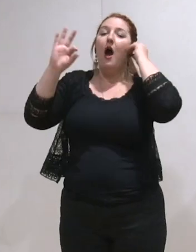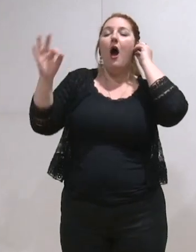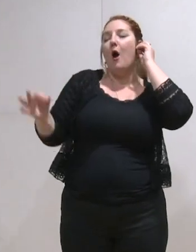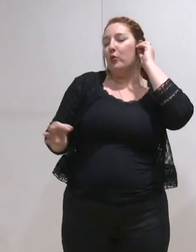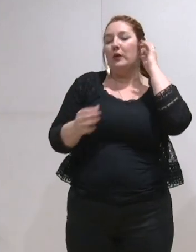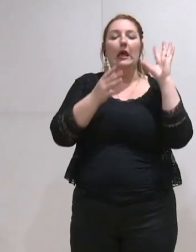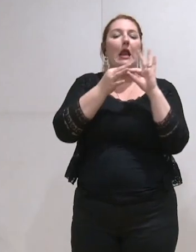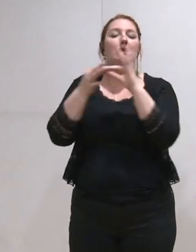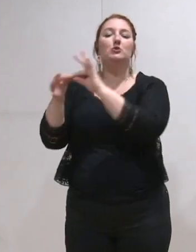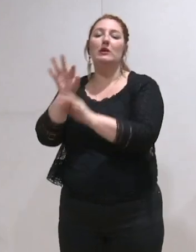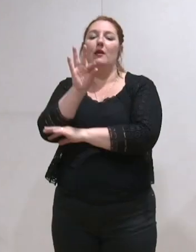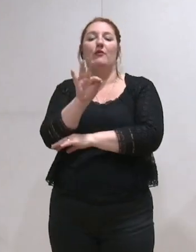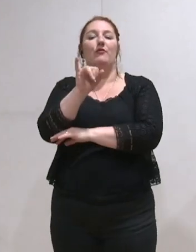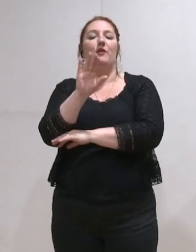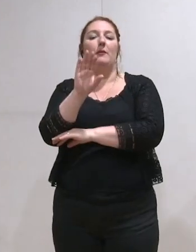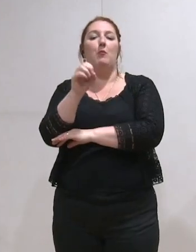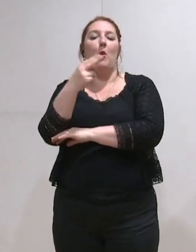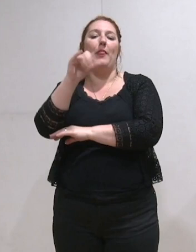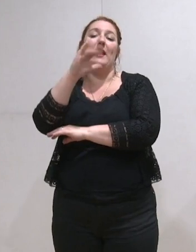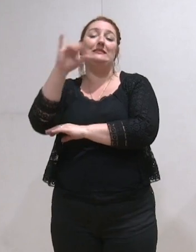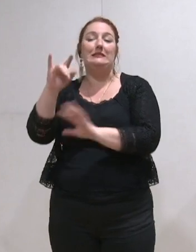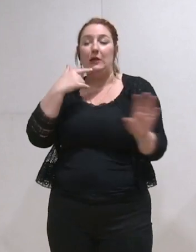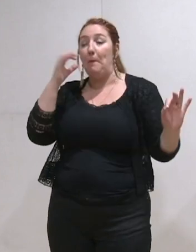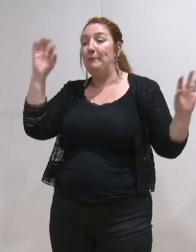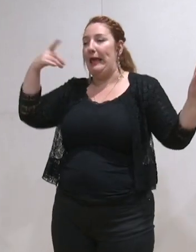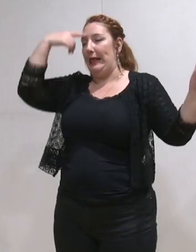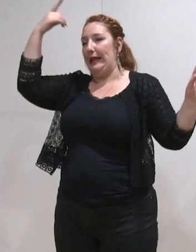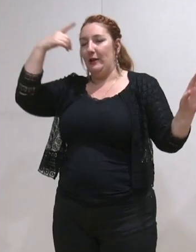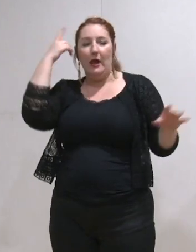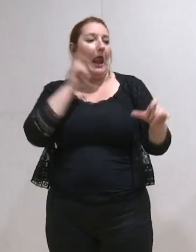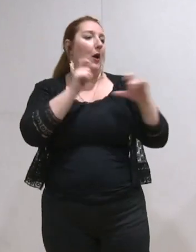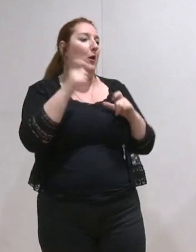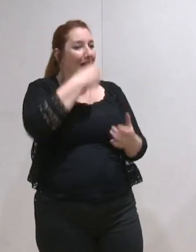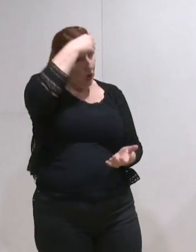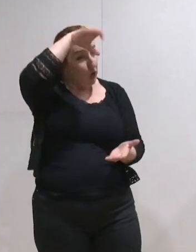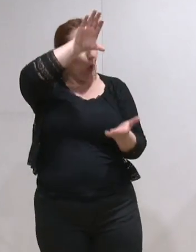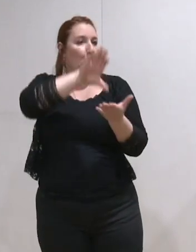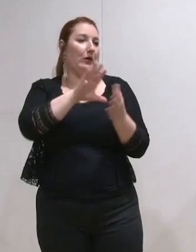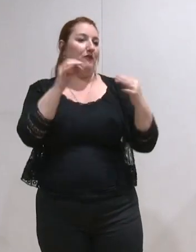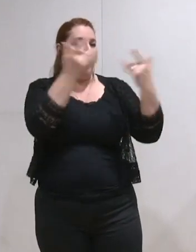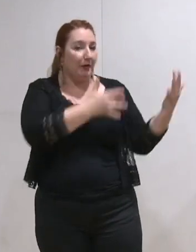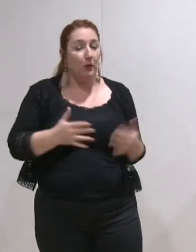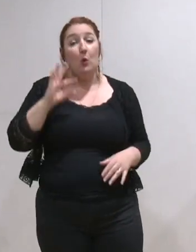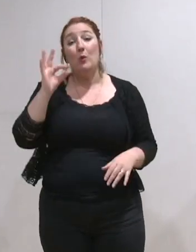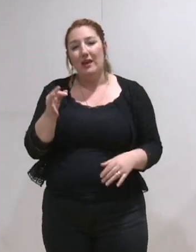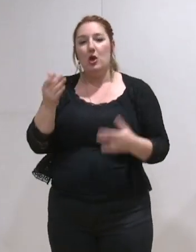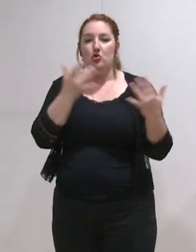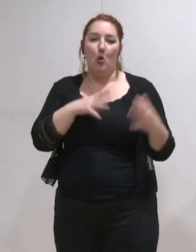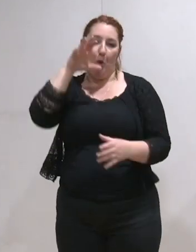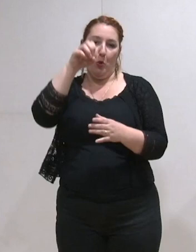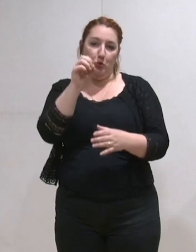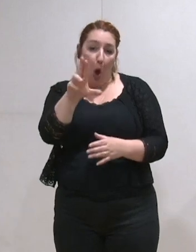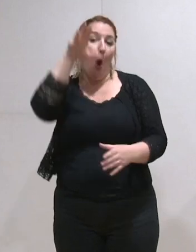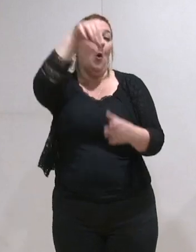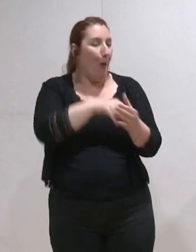intellectuel je vais compléter ce que disait notre collègue doctorante en mathématique le nombre d'or non seulement é est dans cette suite mais il